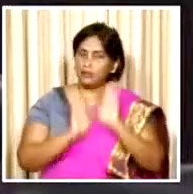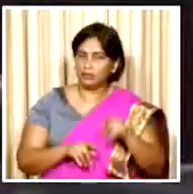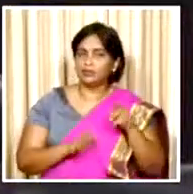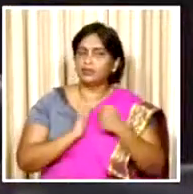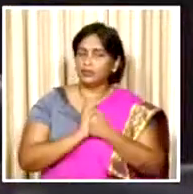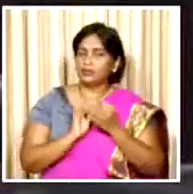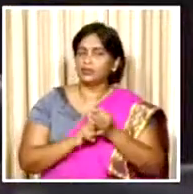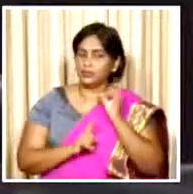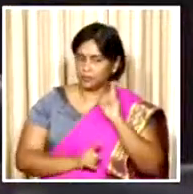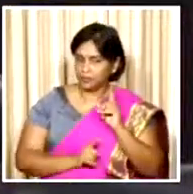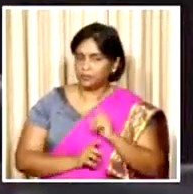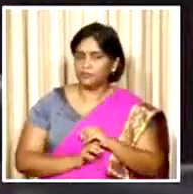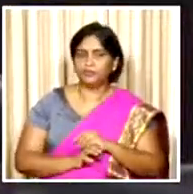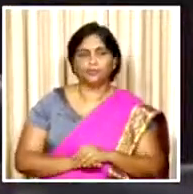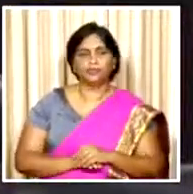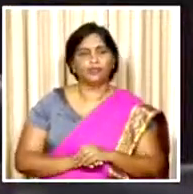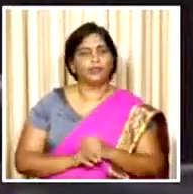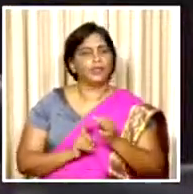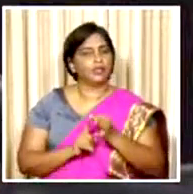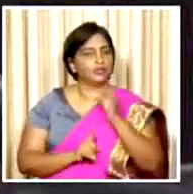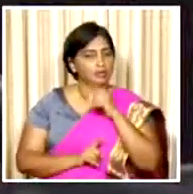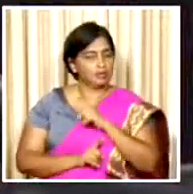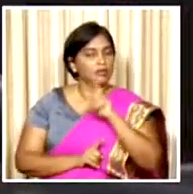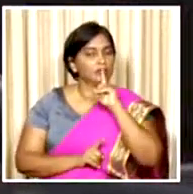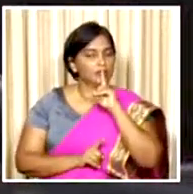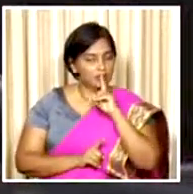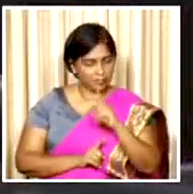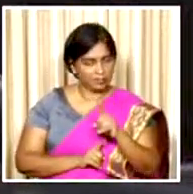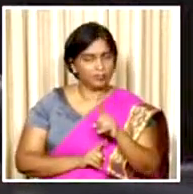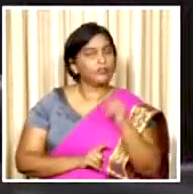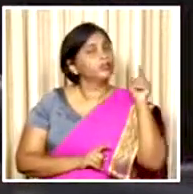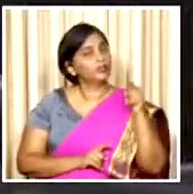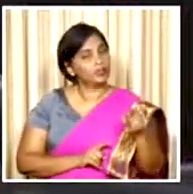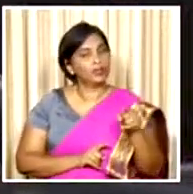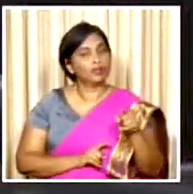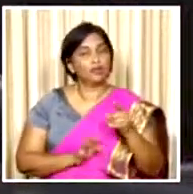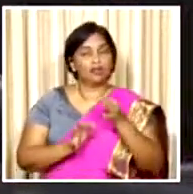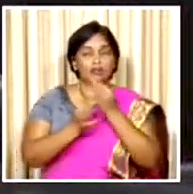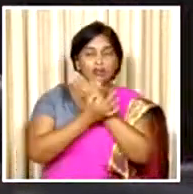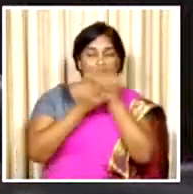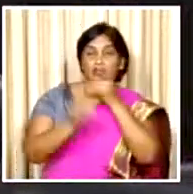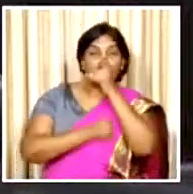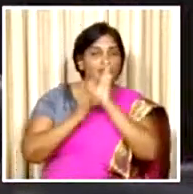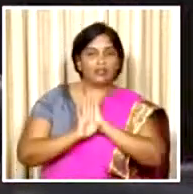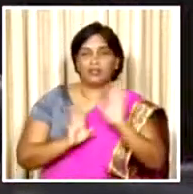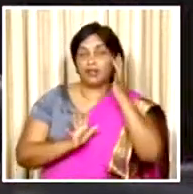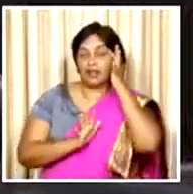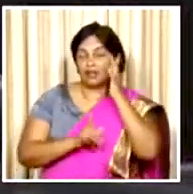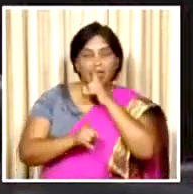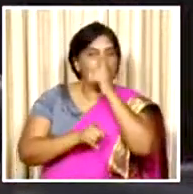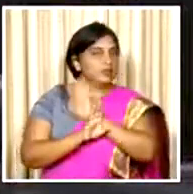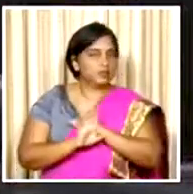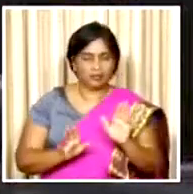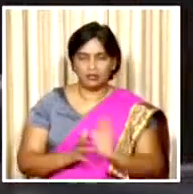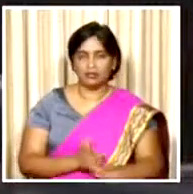ගරු සභාපතිතුමනි ජනාධිපතිතුමා කිව්වා ඔහු සුරංගනා කතා කියන්නේත් නැහැ සිහින ගැන කතා